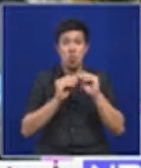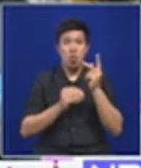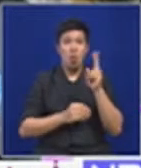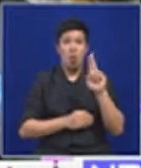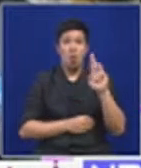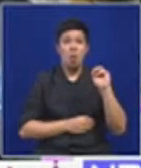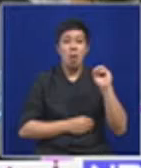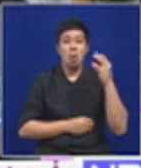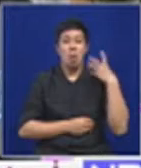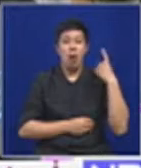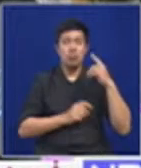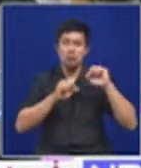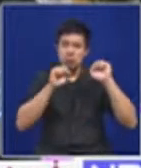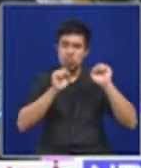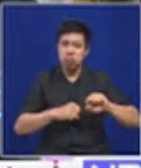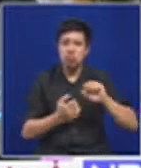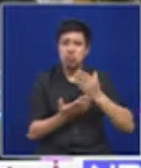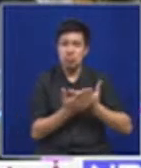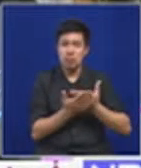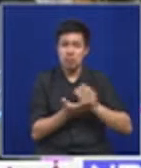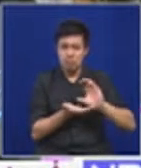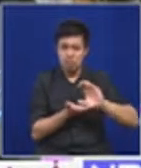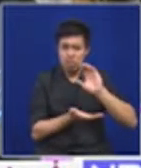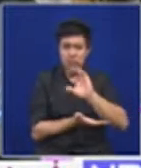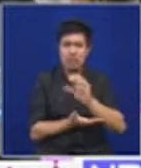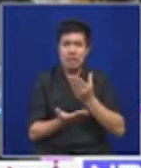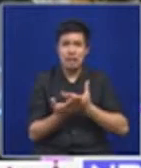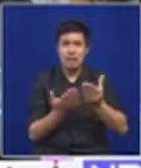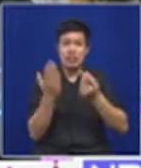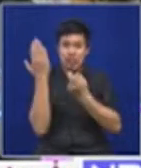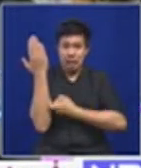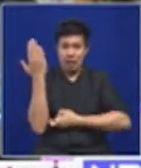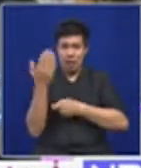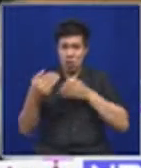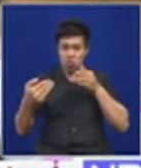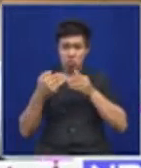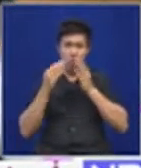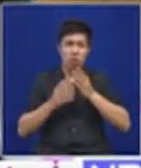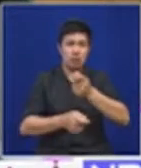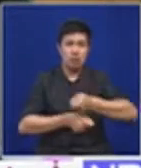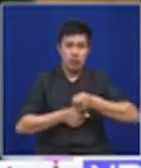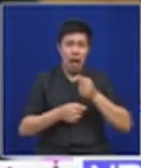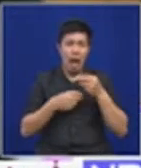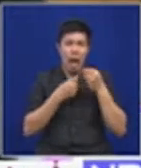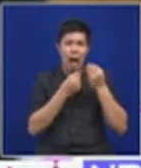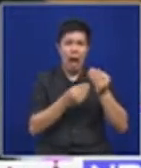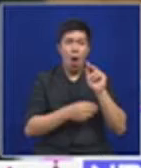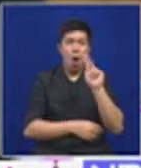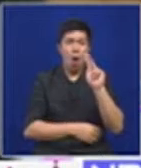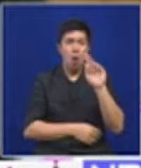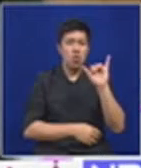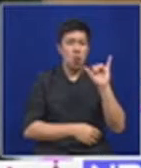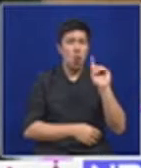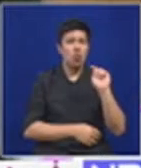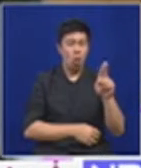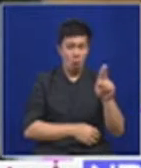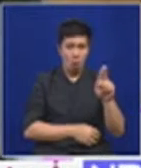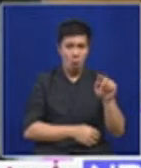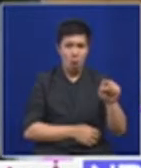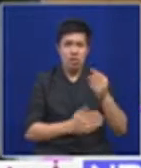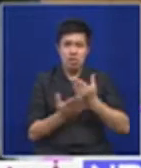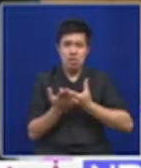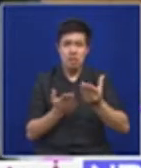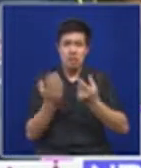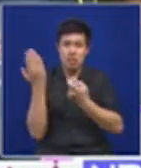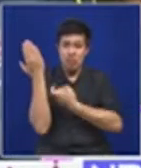มติอนุมัติงบประมาณซื้อยางโดยตรงนะครับจากเกษตรกรโดยให้การยางแห่งประเทศไทยหรือว่ากยท.รับซื้อยางจากเกษตรก